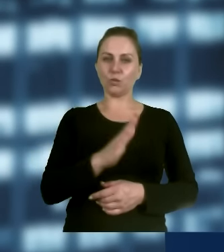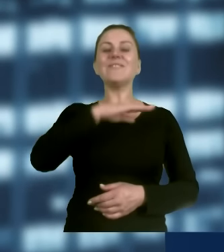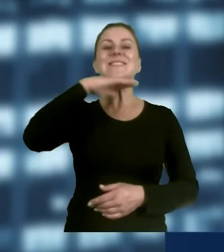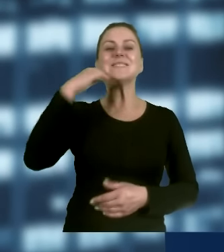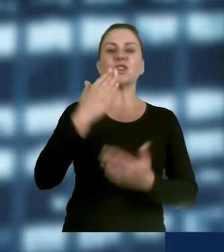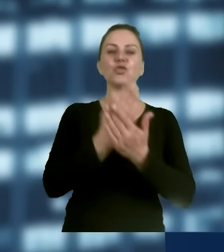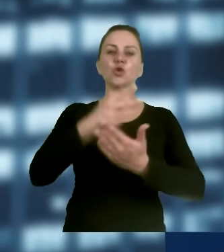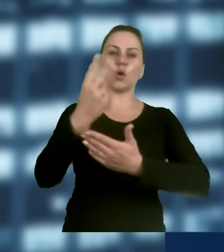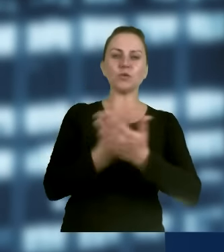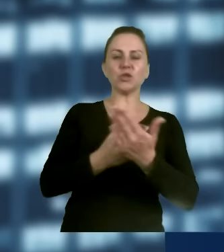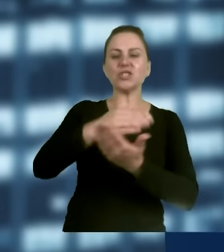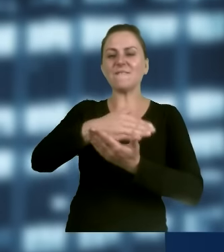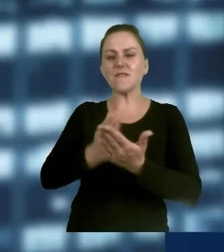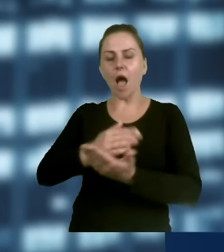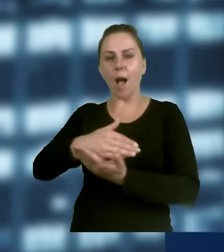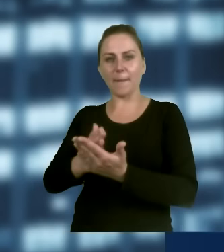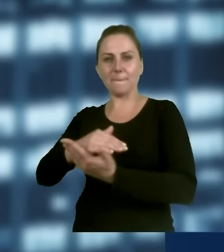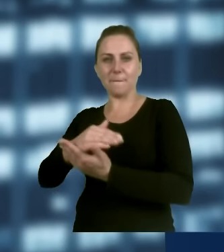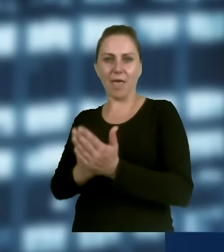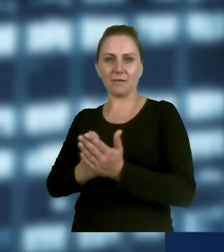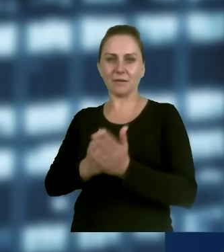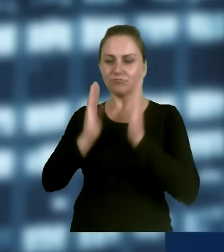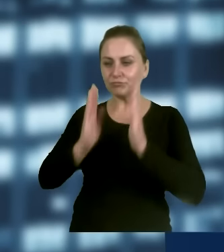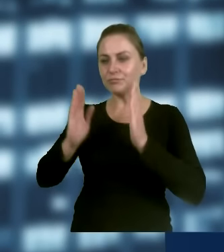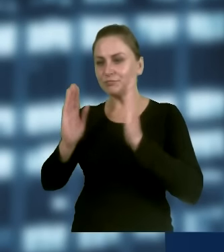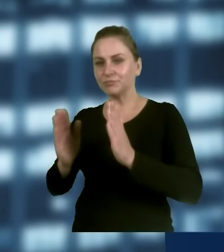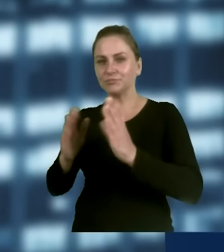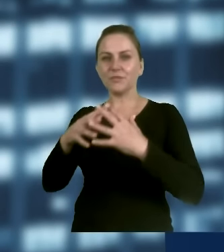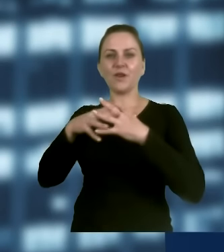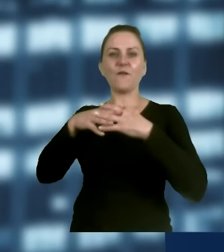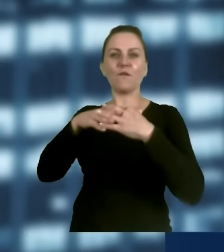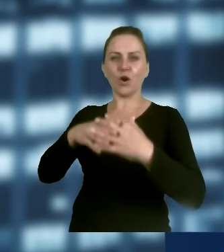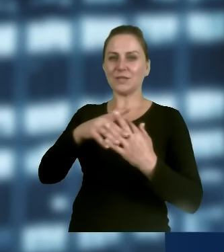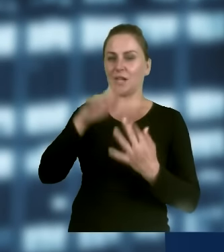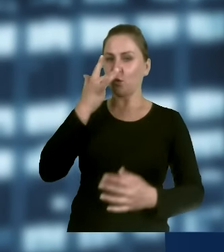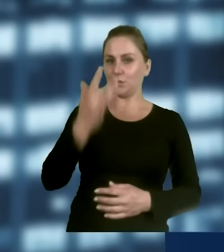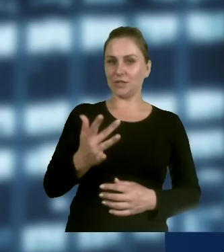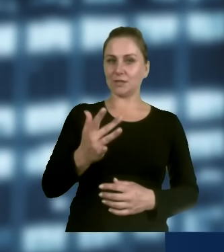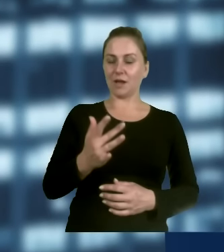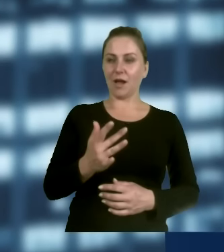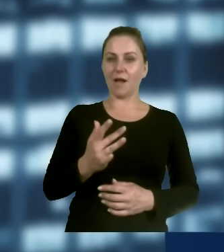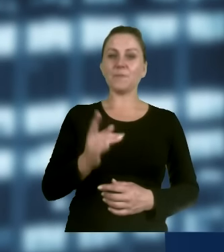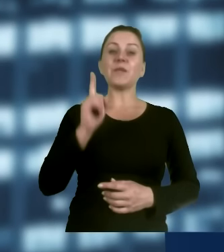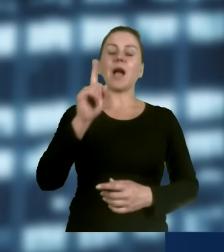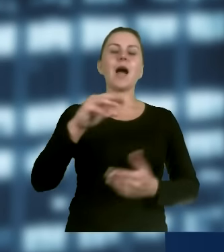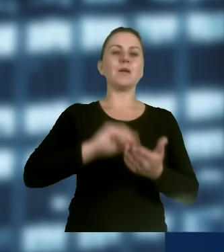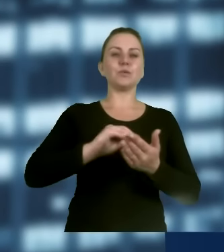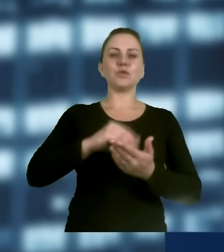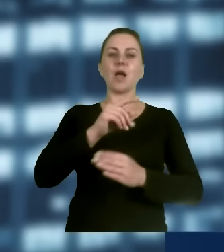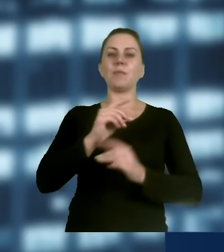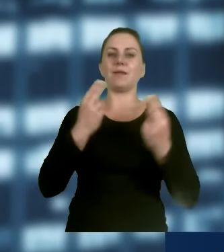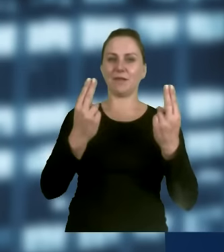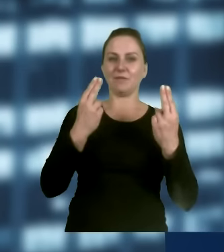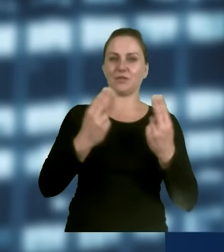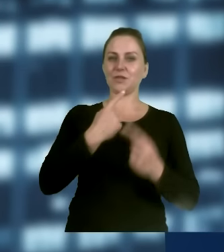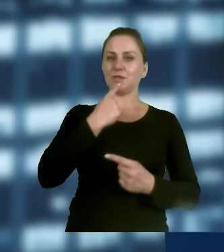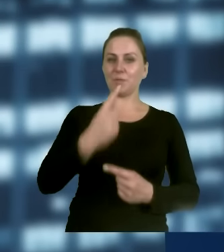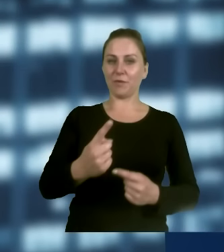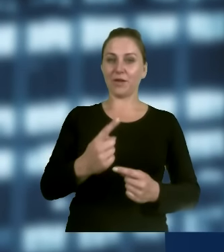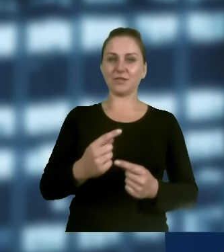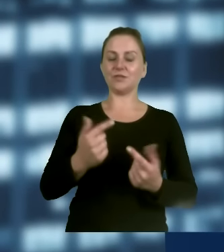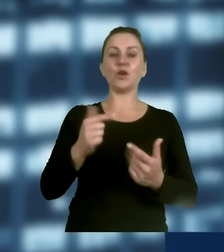tylko fragmenty dotyczące wojsk rosyjskich. Ale trzeba wtedy zaraz podkreślić z całym naciskiem,